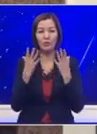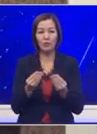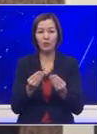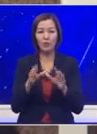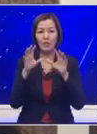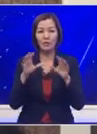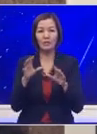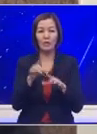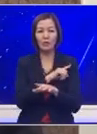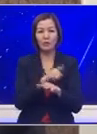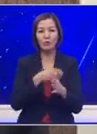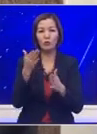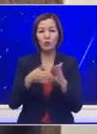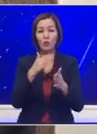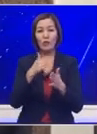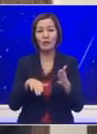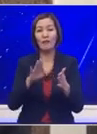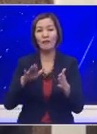заң күші жойылғаннан кейін